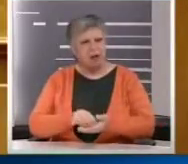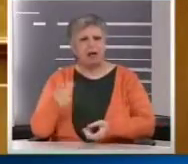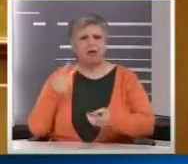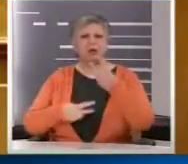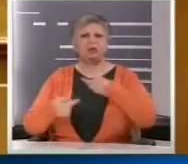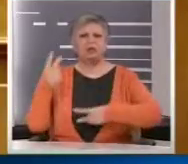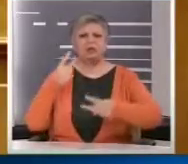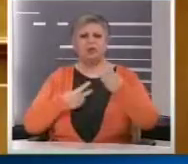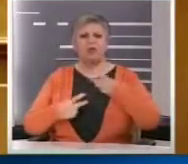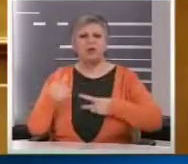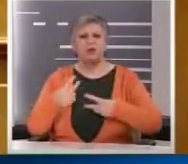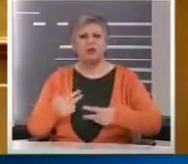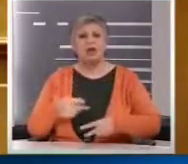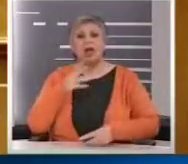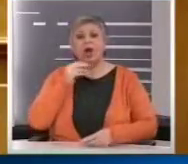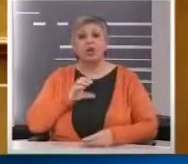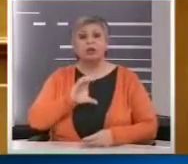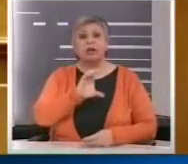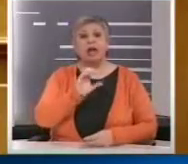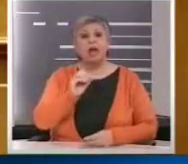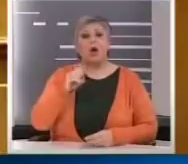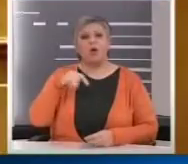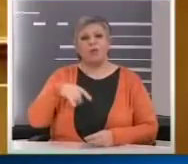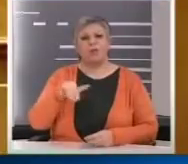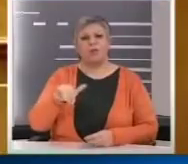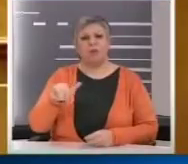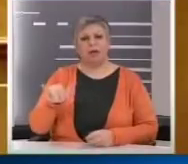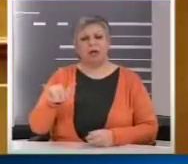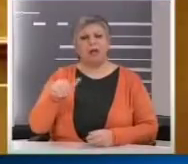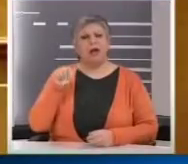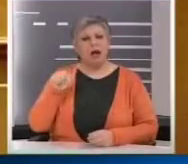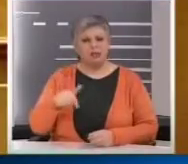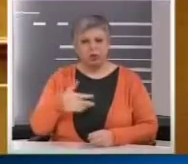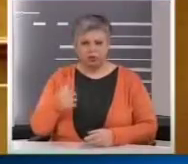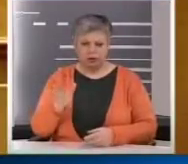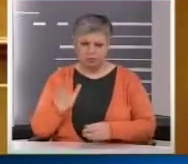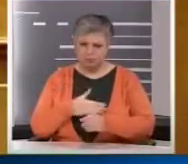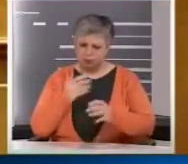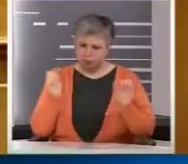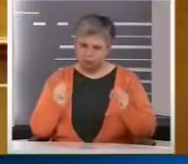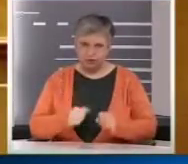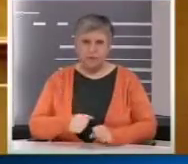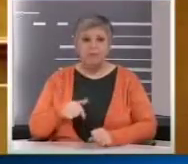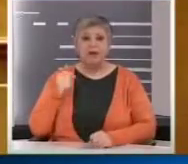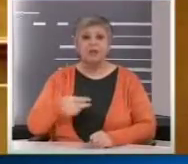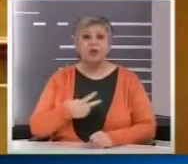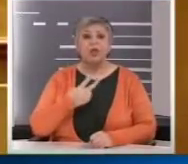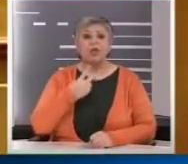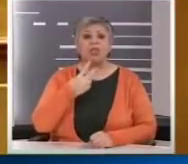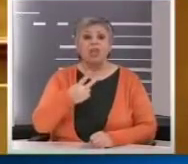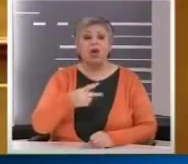Μας κατηγορείτε γιατί μας παραδώσατε ένα ΕΟΠΗ διαλυμένο, ο οποίος είχε πάνω από